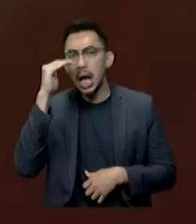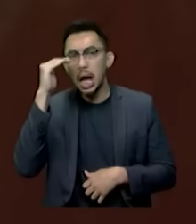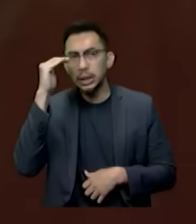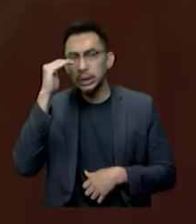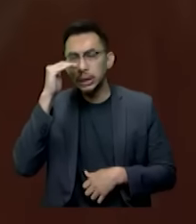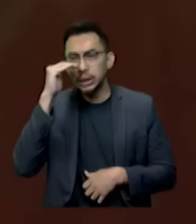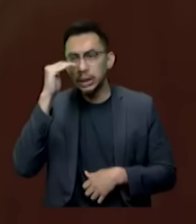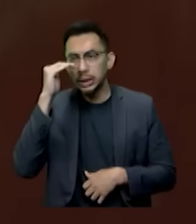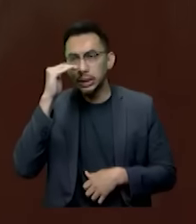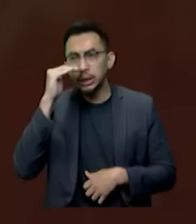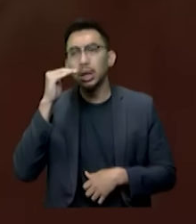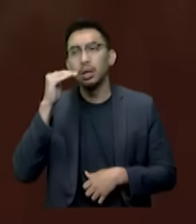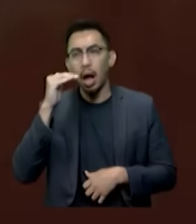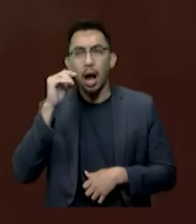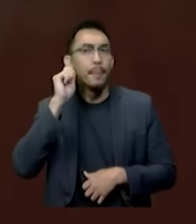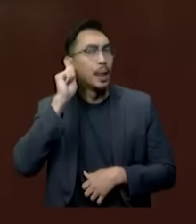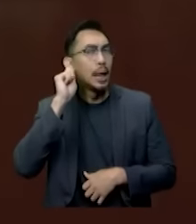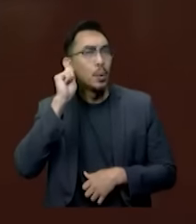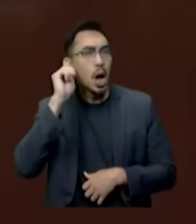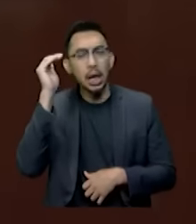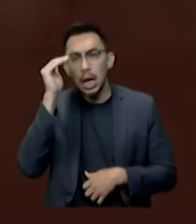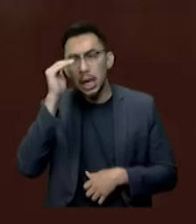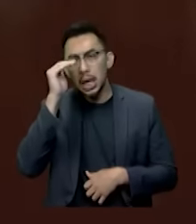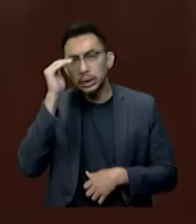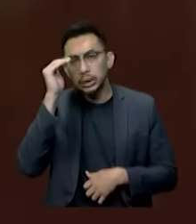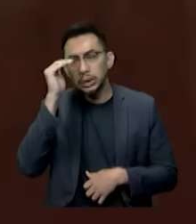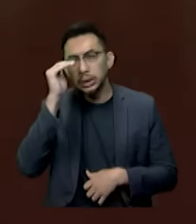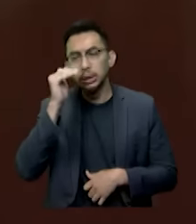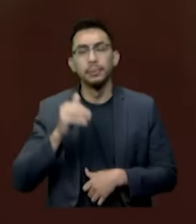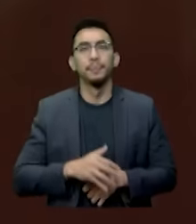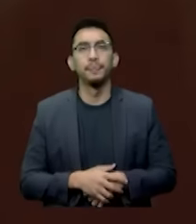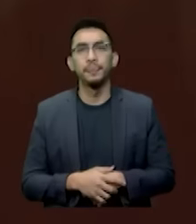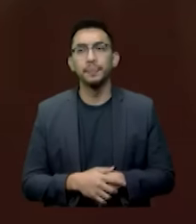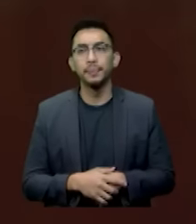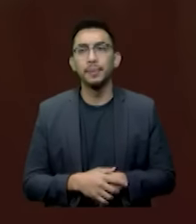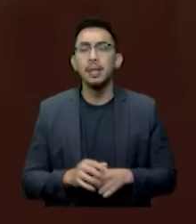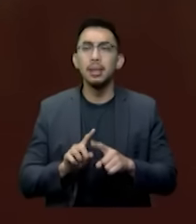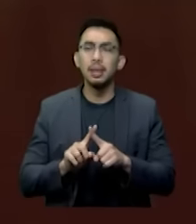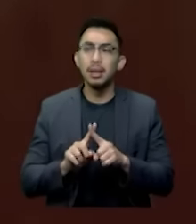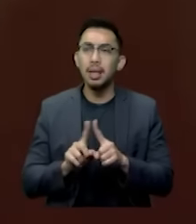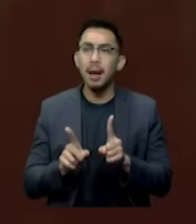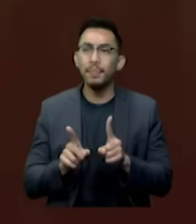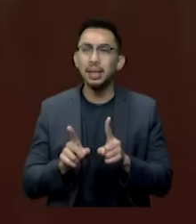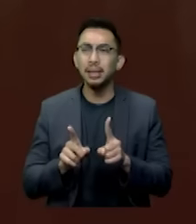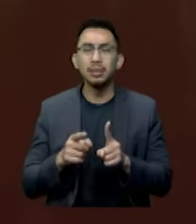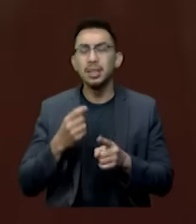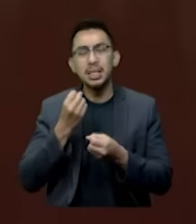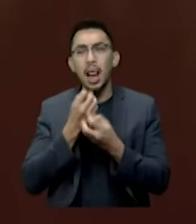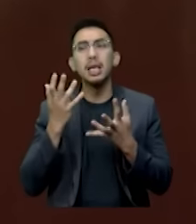seperti perempuan nangis-nangis gitu. Tapi nggak begitu jelas. Bapak sempat